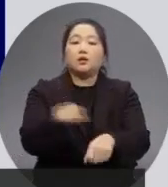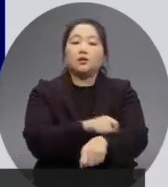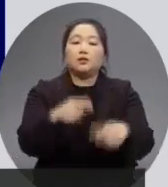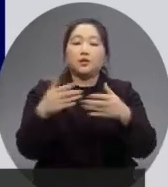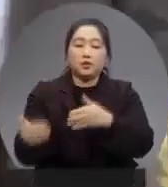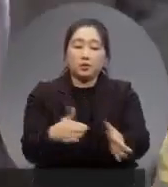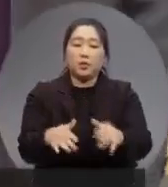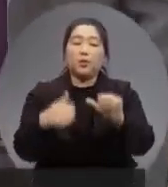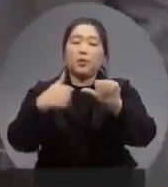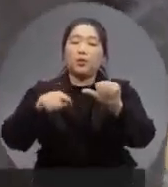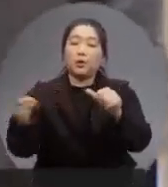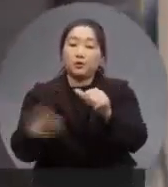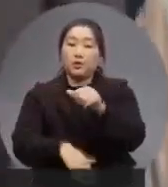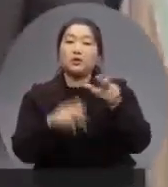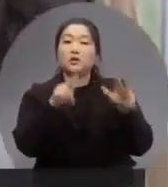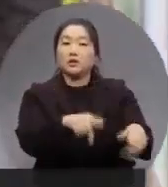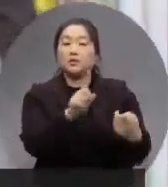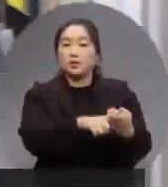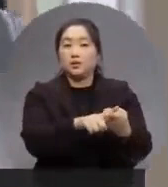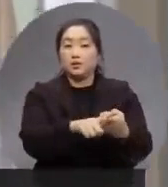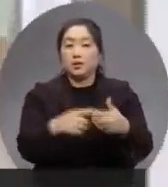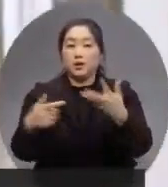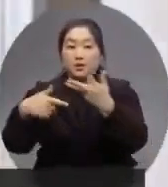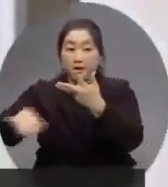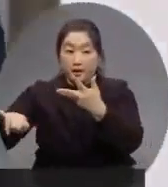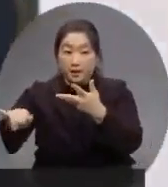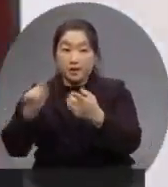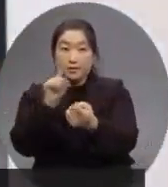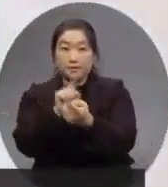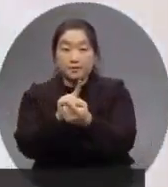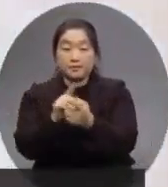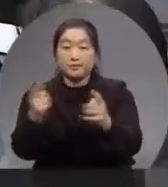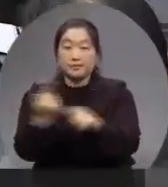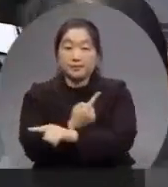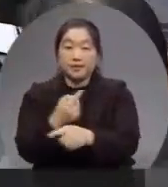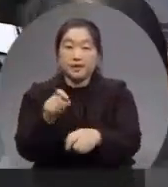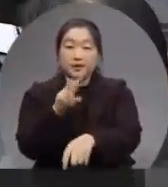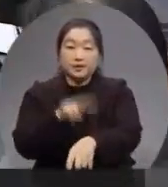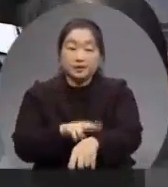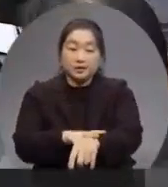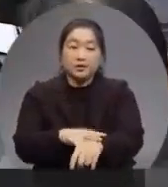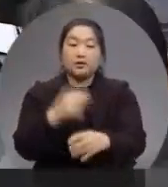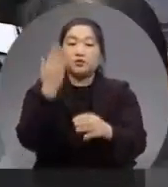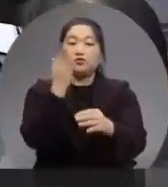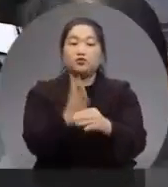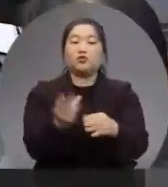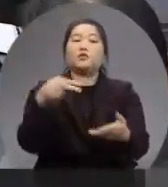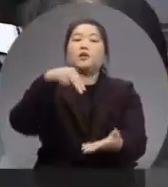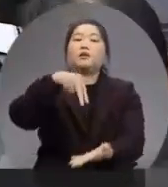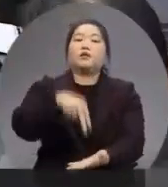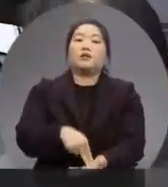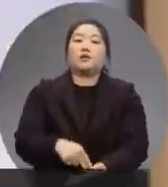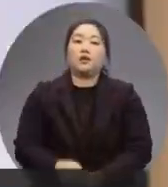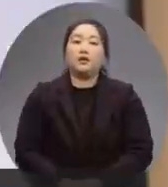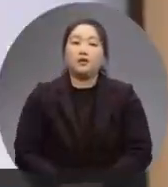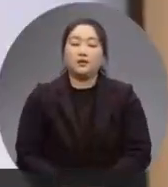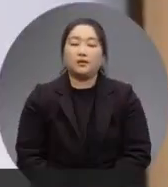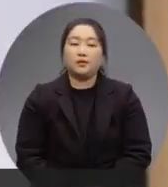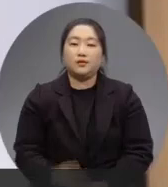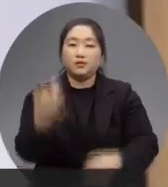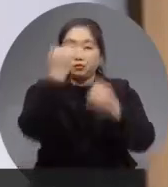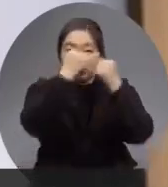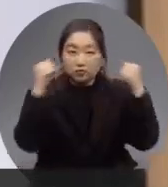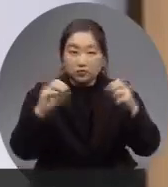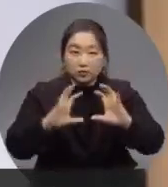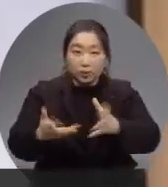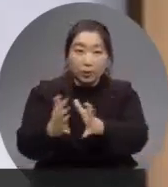같습니다. 민선 8기를 맞아 바뀔 새 별칭의 잠정하는 중심의 서다입니다. 국민 투표까지